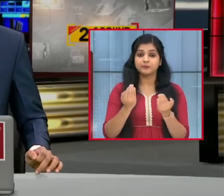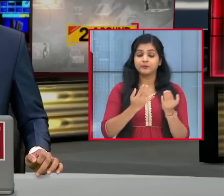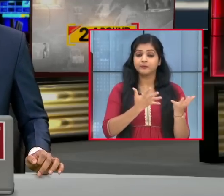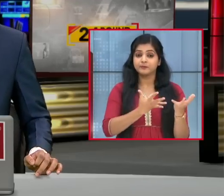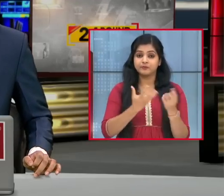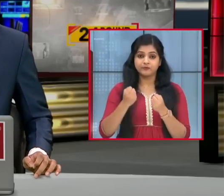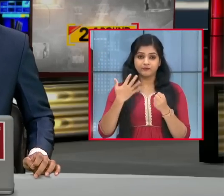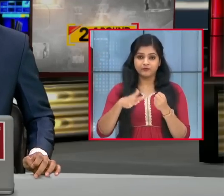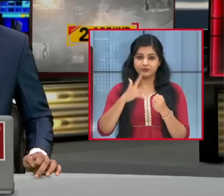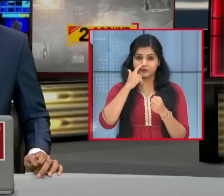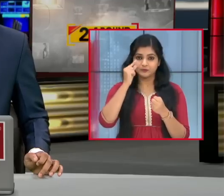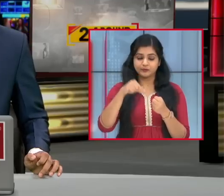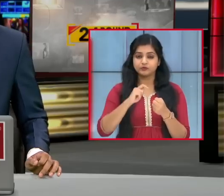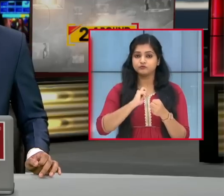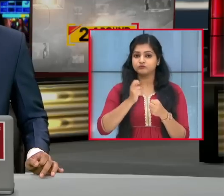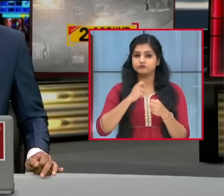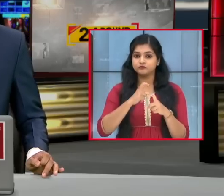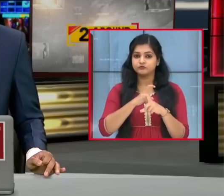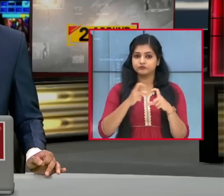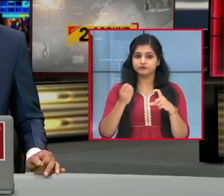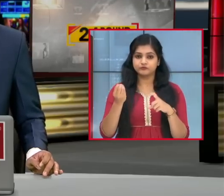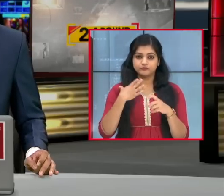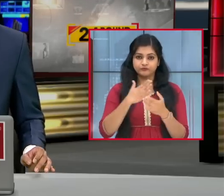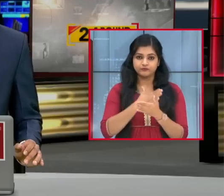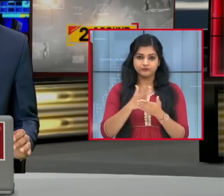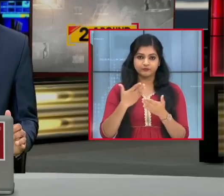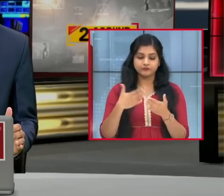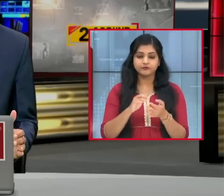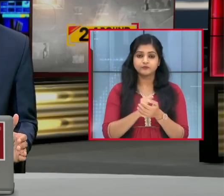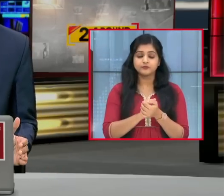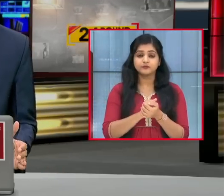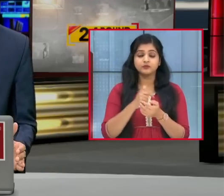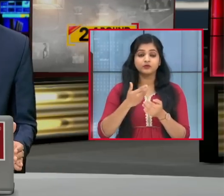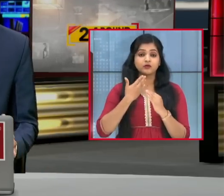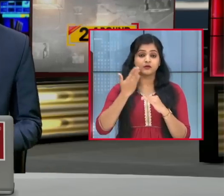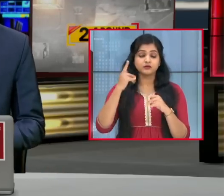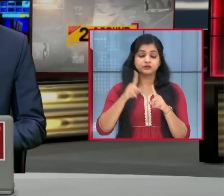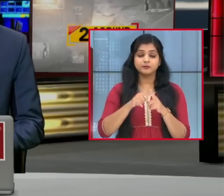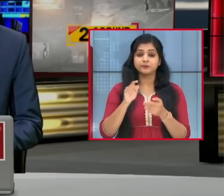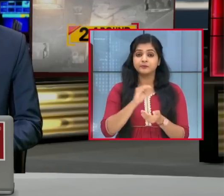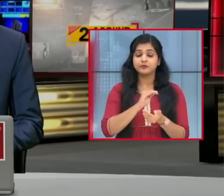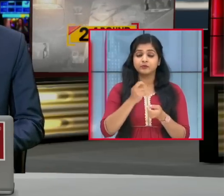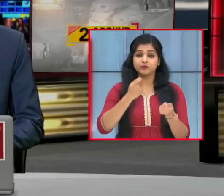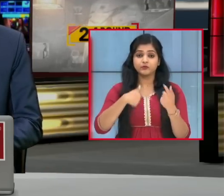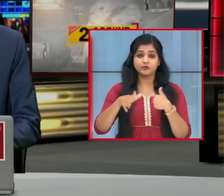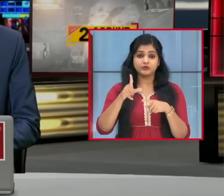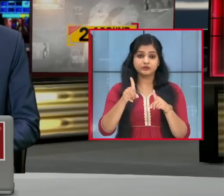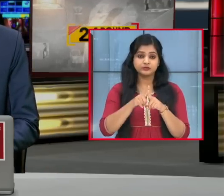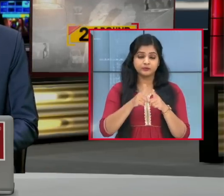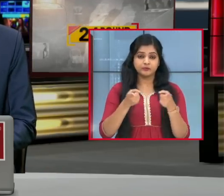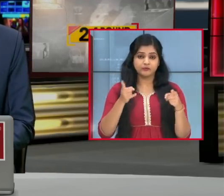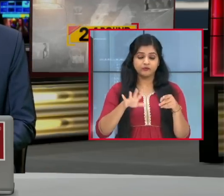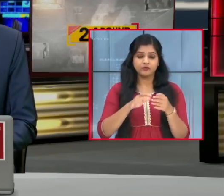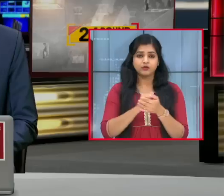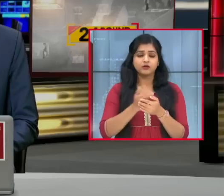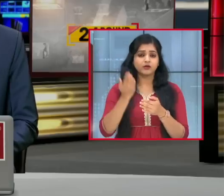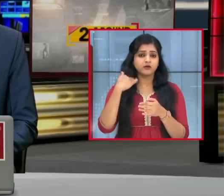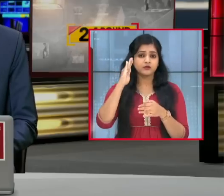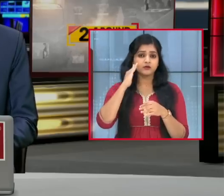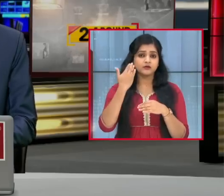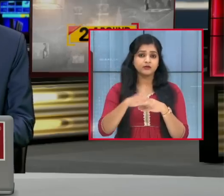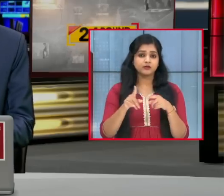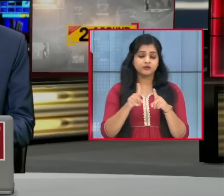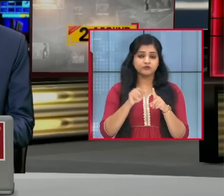ഷഫീദിനോട് സംസാരിച്ചതും. മുൻപ് ഇത്തരത്തിൽ ഈ കുഞ്ഞുങ്ങളെ വിൽക്കുന്ന കാര്യങ്ങൾ നടന്നിട്ടുണ്ടെങ്കിലും ഈ രീതിയിൽ ഇത് കേട്ടുകളില്ലാത്ത സംഭവമാണ്.